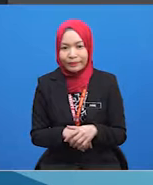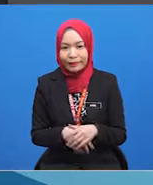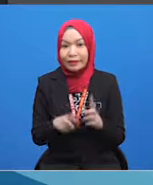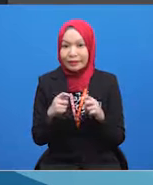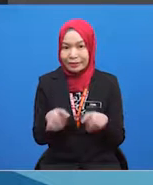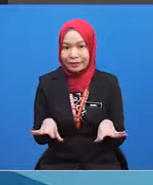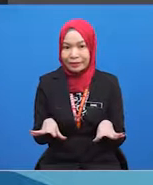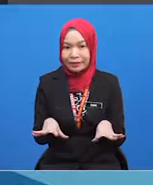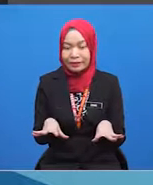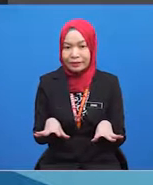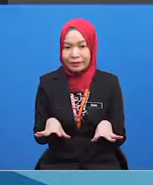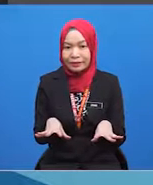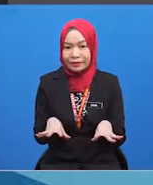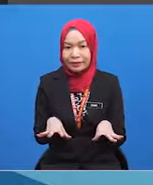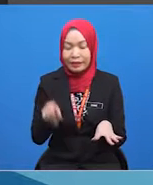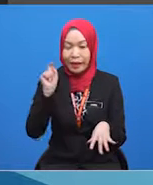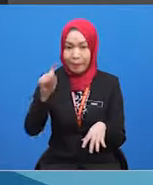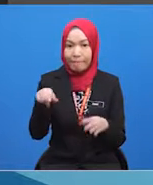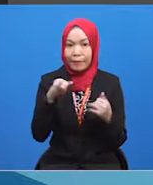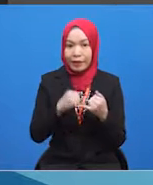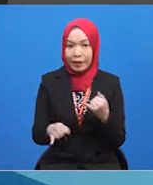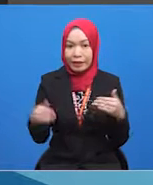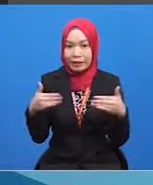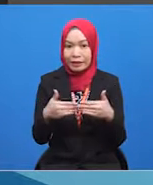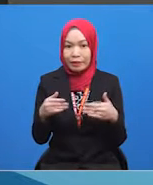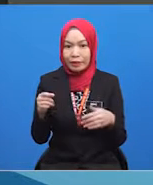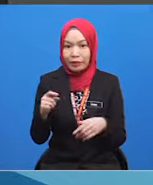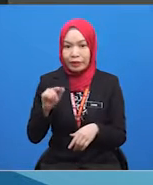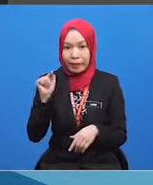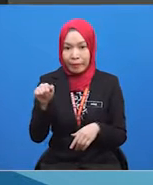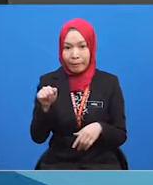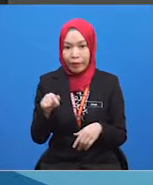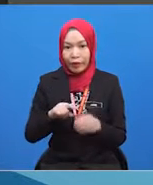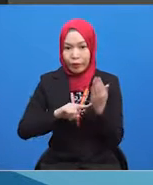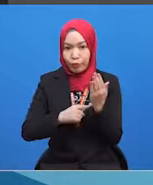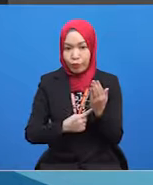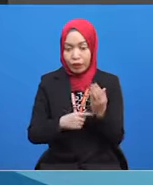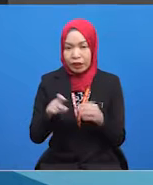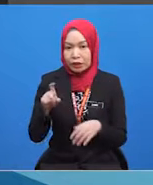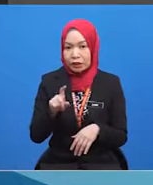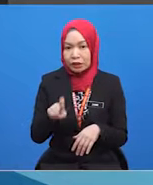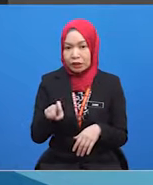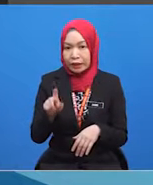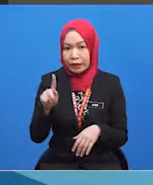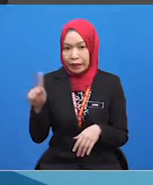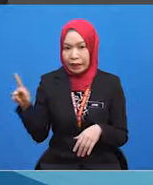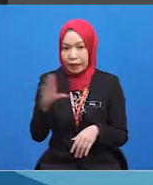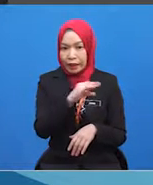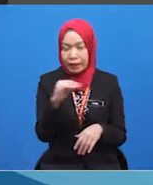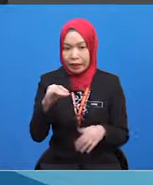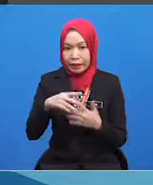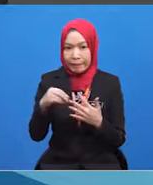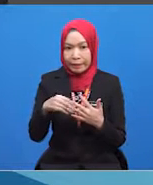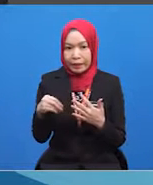Setelah poin akhir bersambung dengan poin mula, right click, kemudian pilih Make Selection